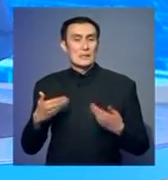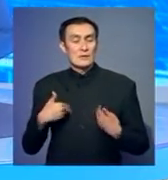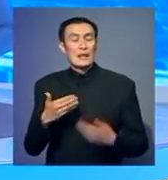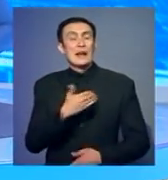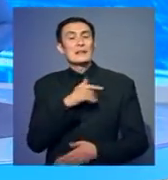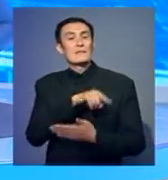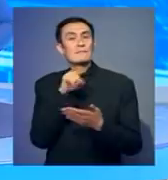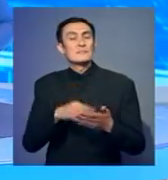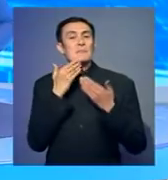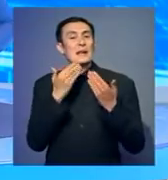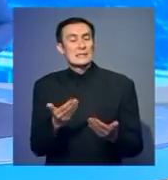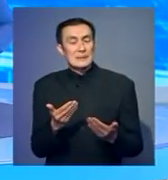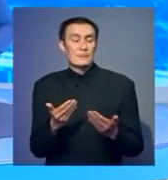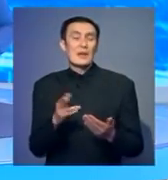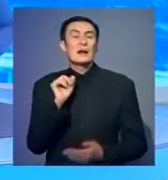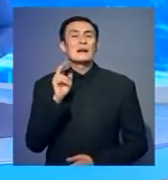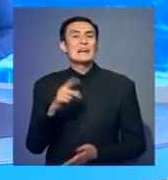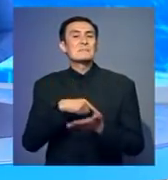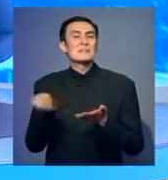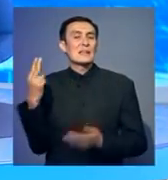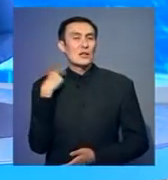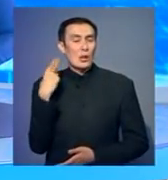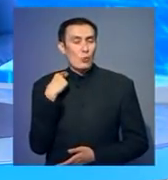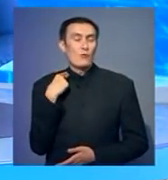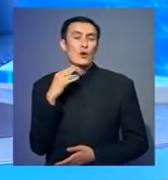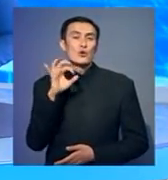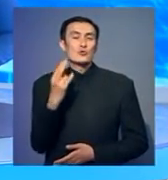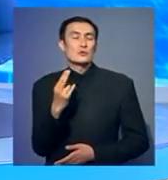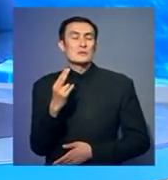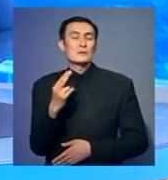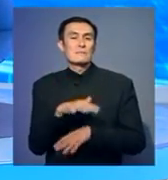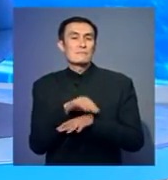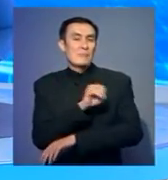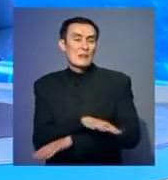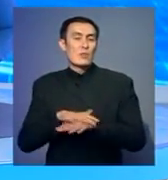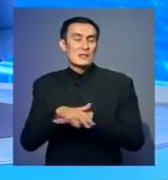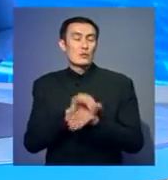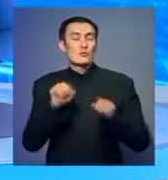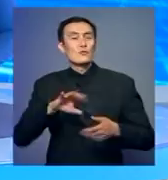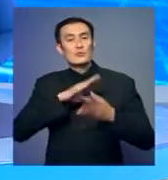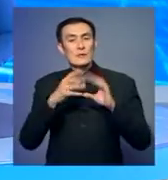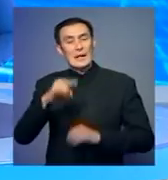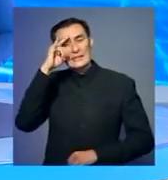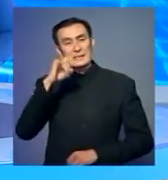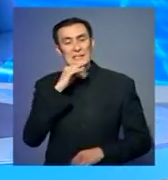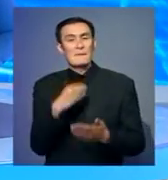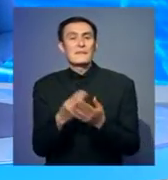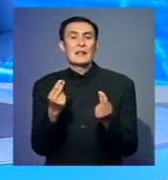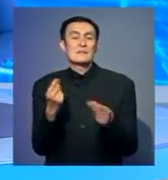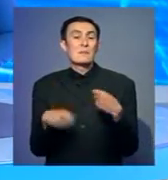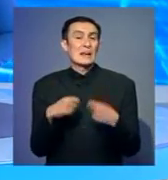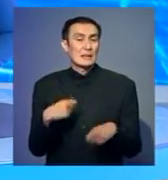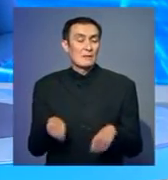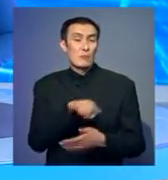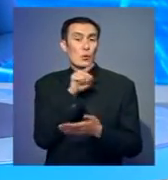Хотелось бы в первую очередь узнать у вас, как списание долгов социально уязвимым слоям населения отразиться может на отечественном финансовом